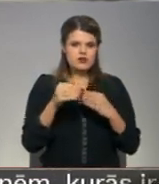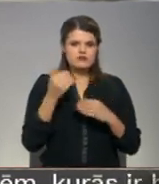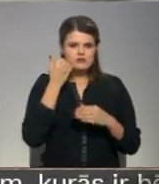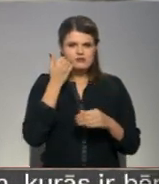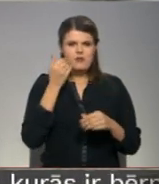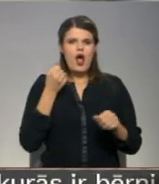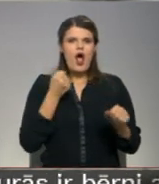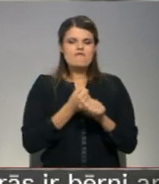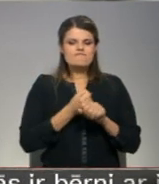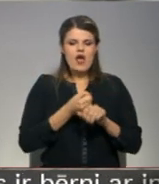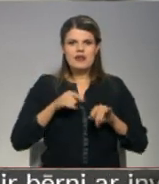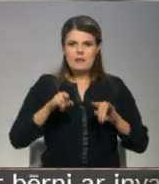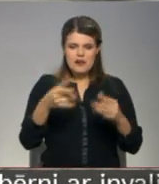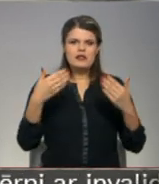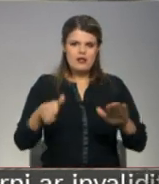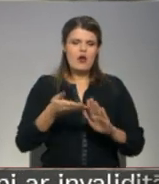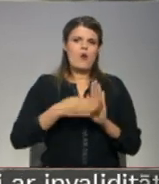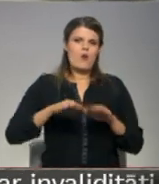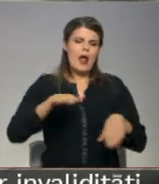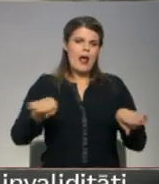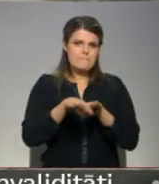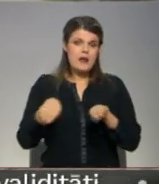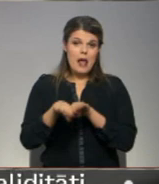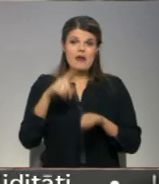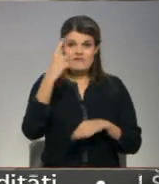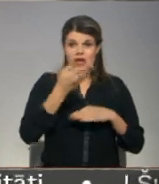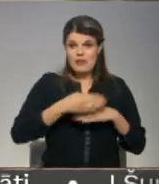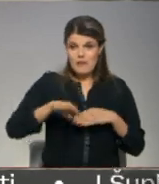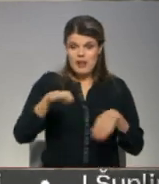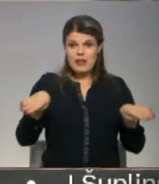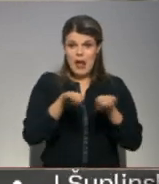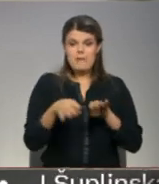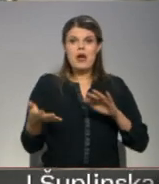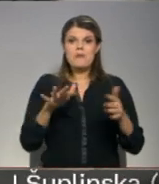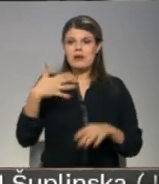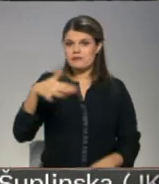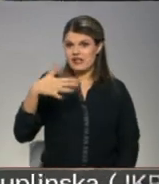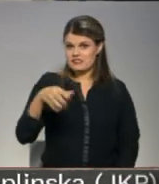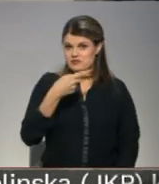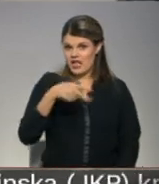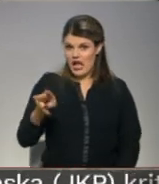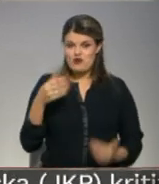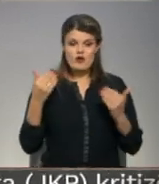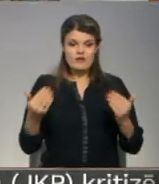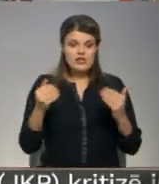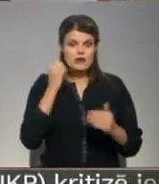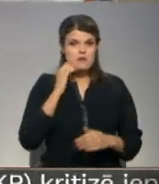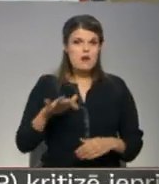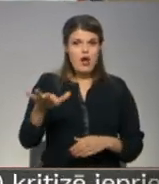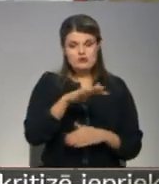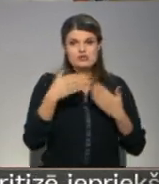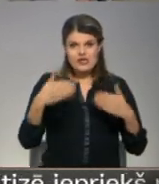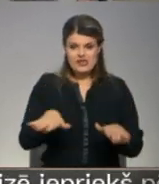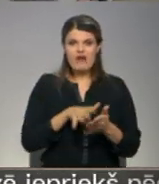avārijas bedras jau aizlāpītas. Vienas bedras aiztaisīšanas izmaksas esot ap 50 eiro, un pašreiz Bauskāšiem nolūkam